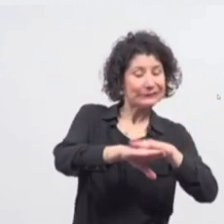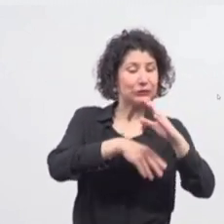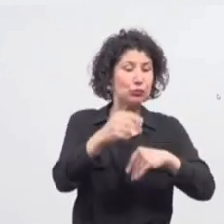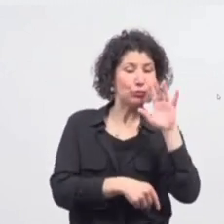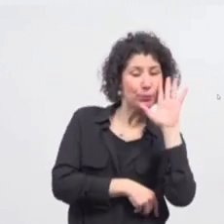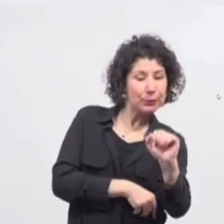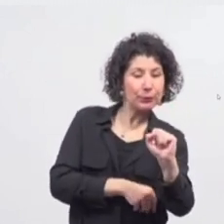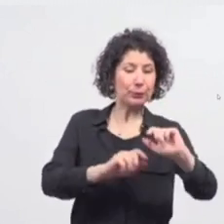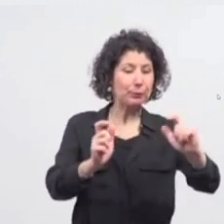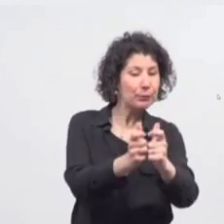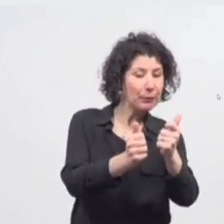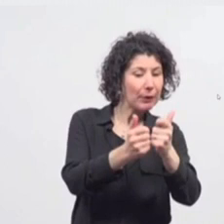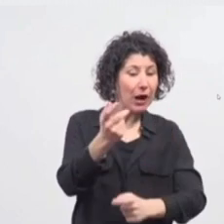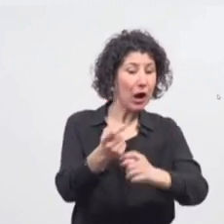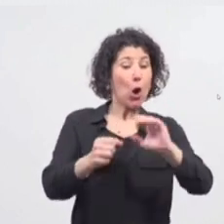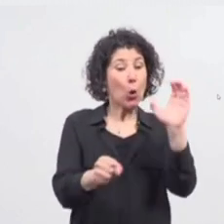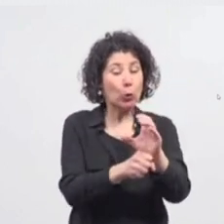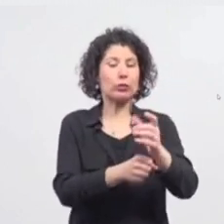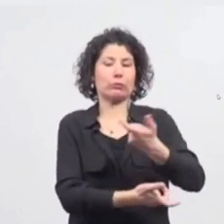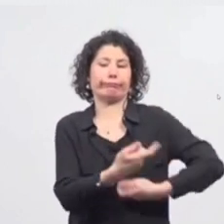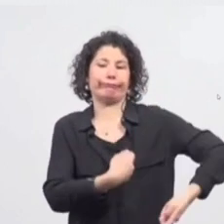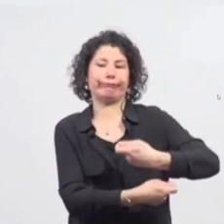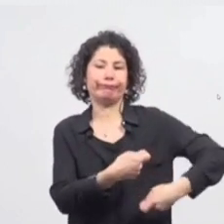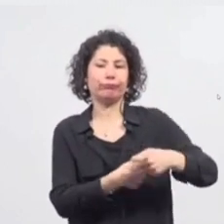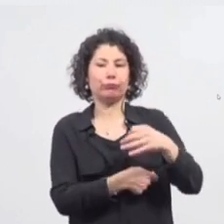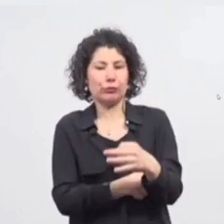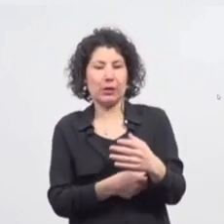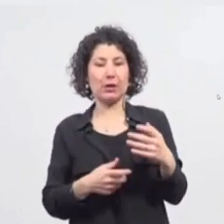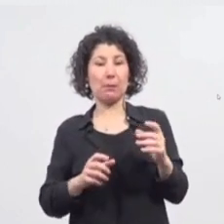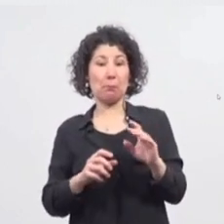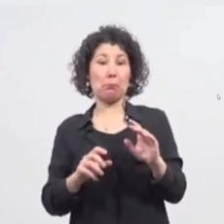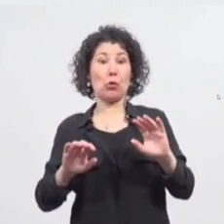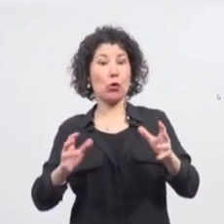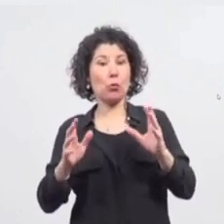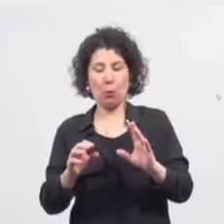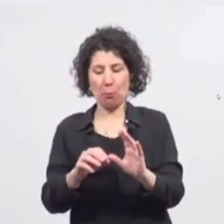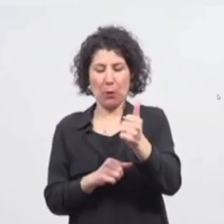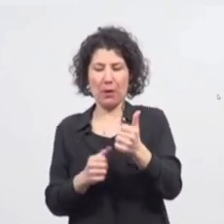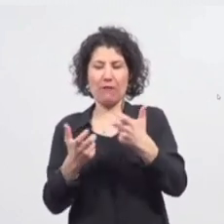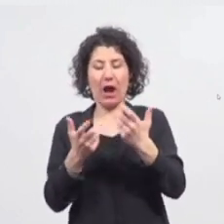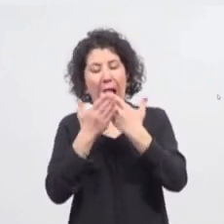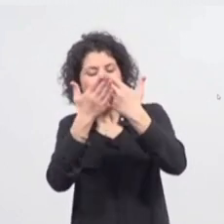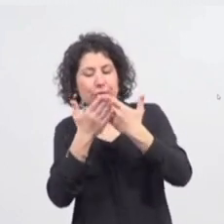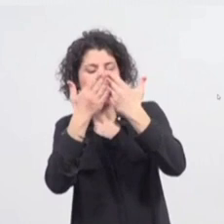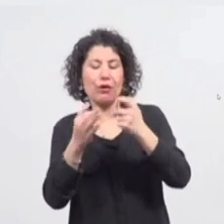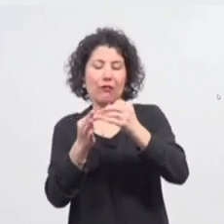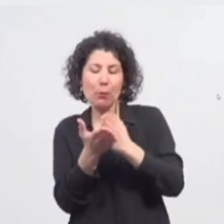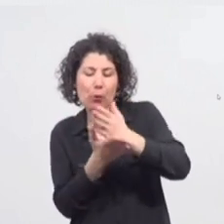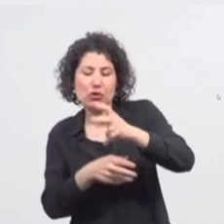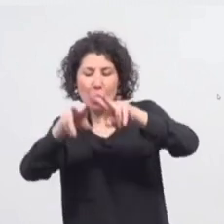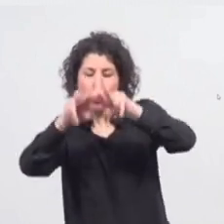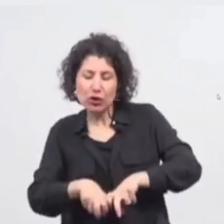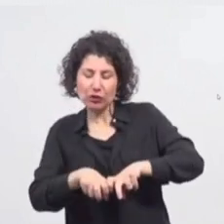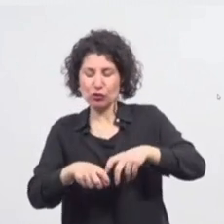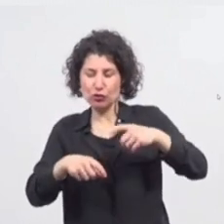biens culturels. Premièrement, nous faisons cela par l'intermédiaire d'études et de projets de recherche, d'initiatives